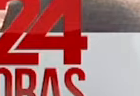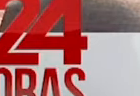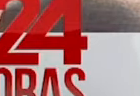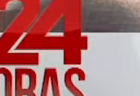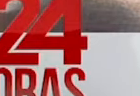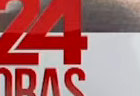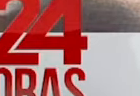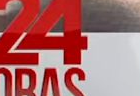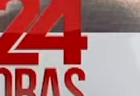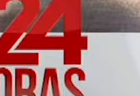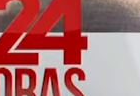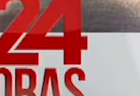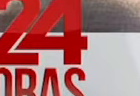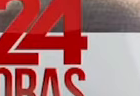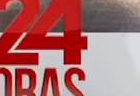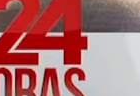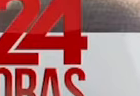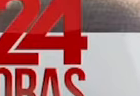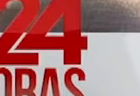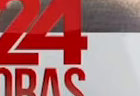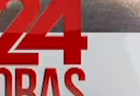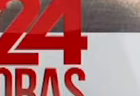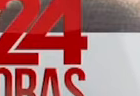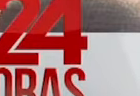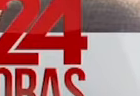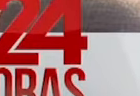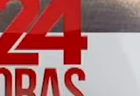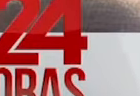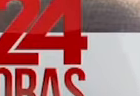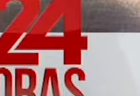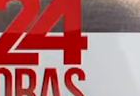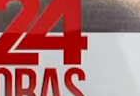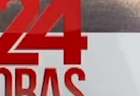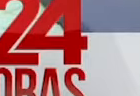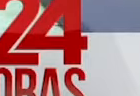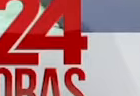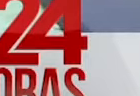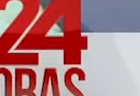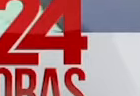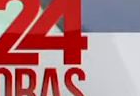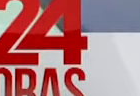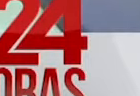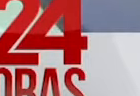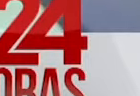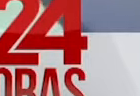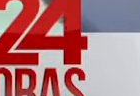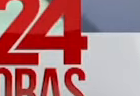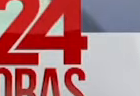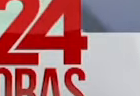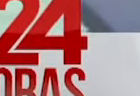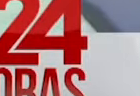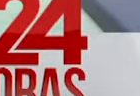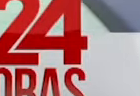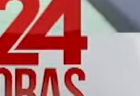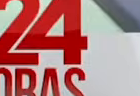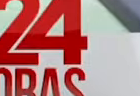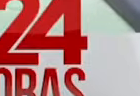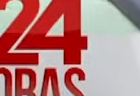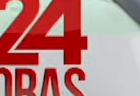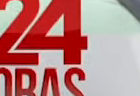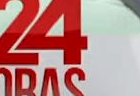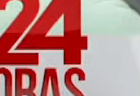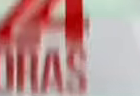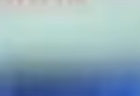Iska na magdiriwang ng 95th birthday. May update din sa pagbabalik